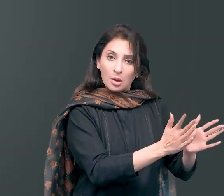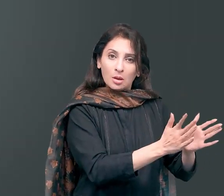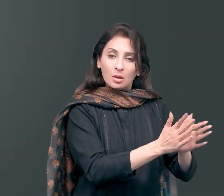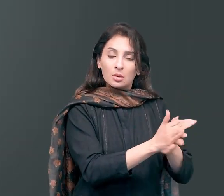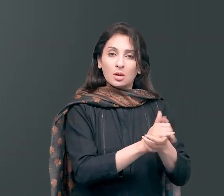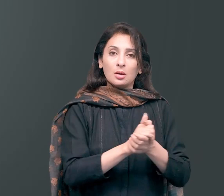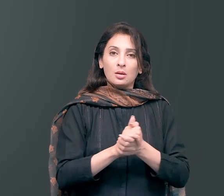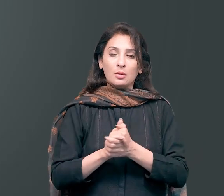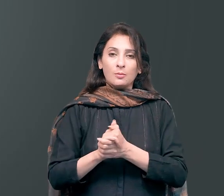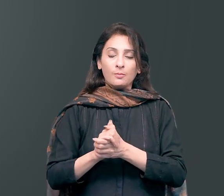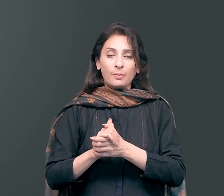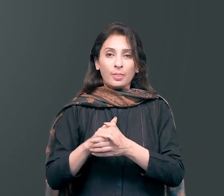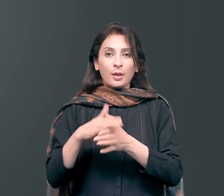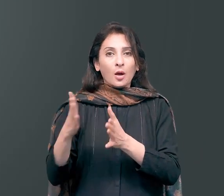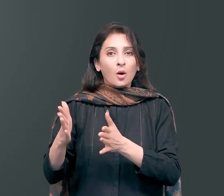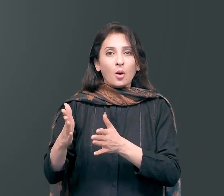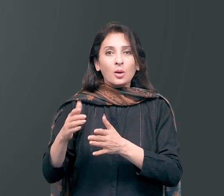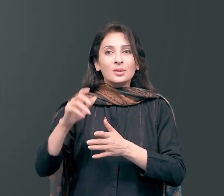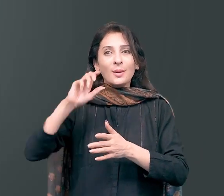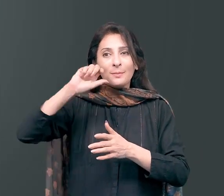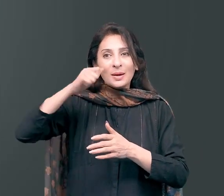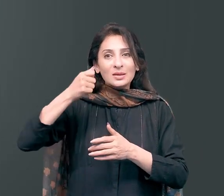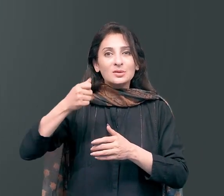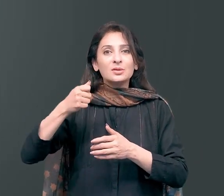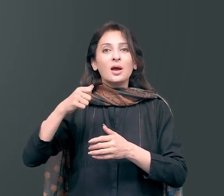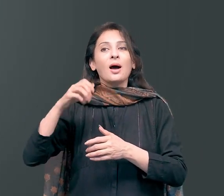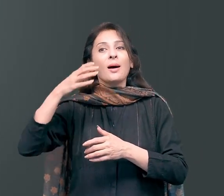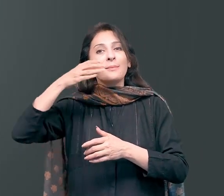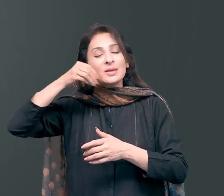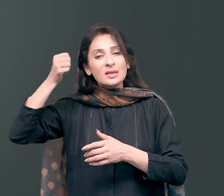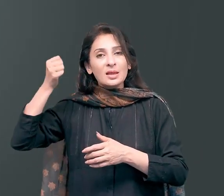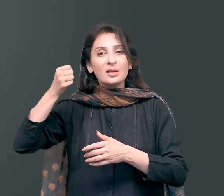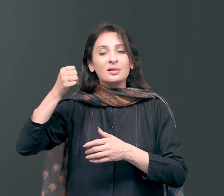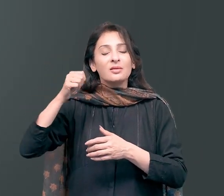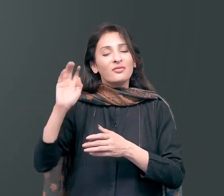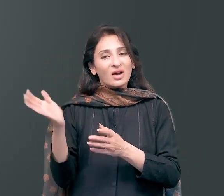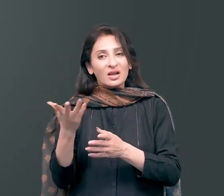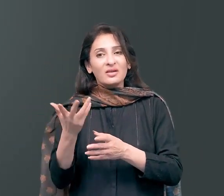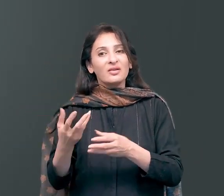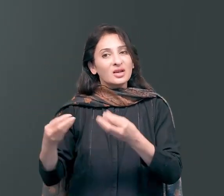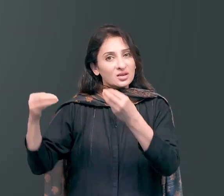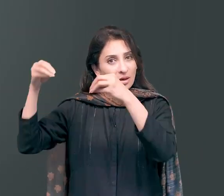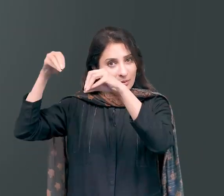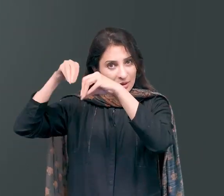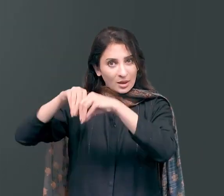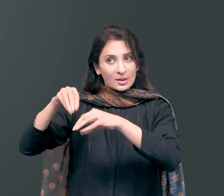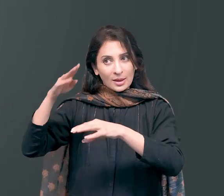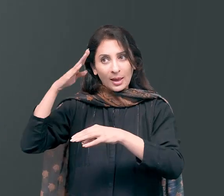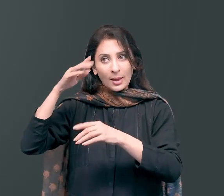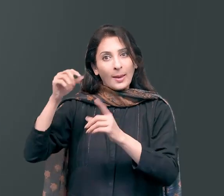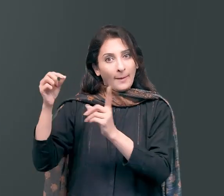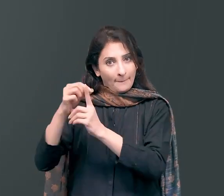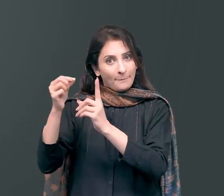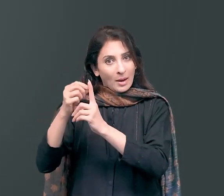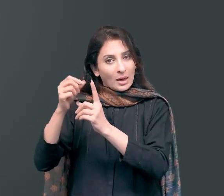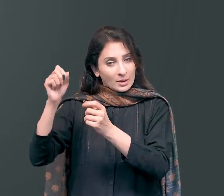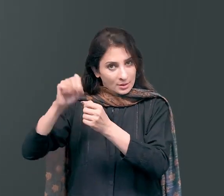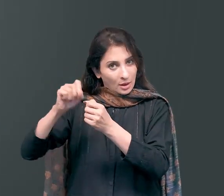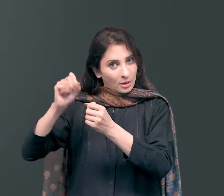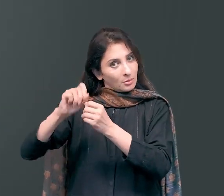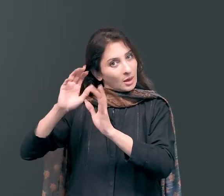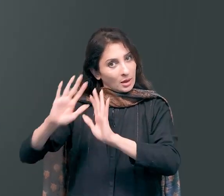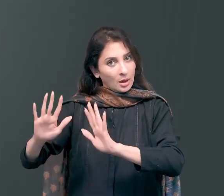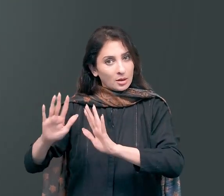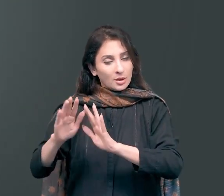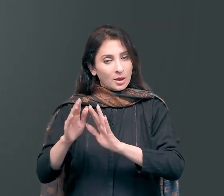مراد پنجاب، سندھ، بلوچستان اور کے پی اور یہ کشمیر، یہ سارا اس میں شامل تھا۔ یہ ہمیں